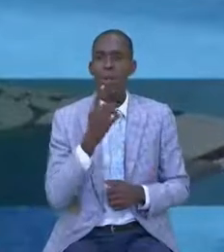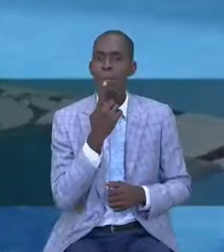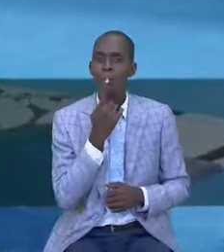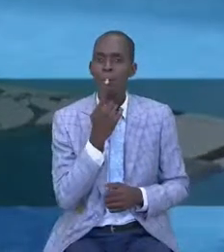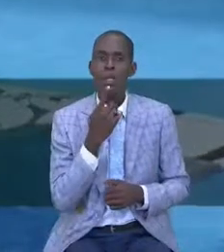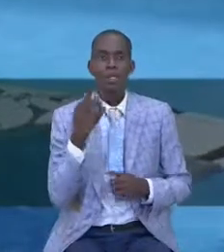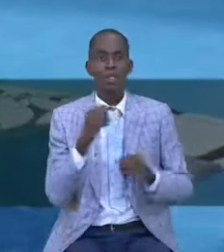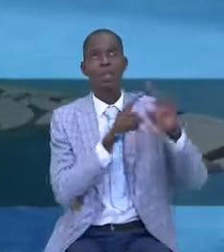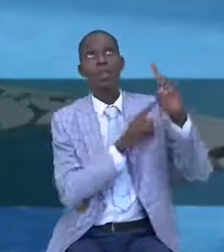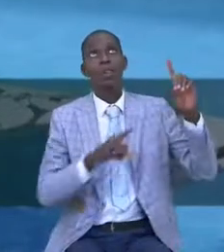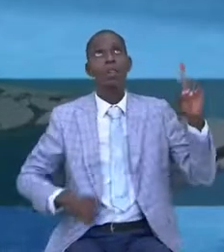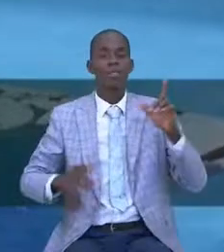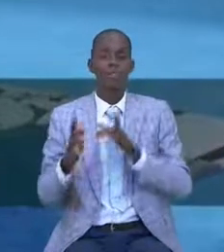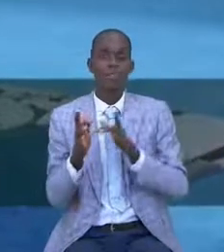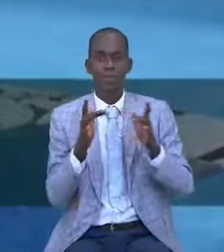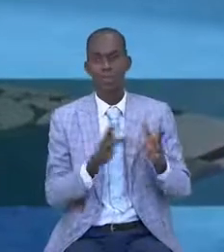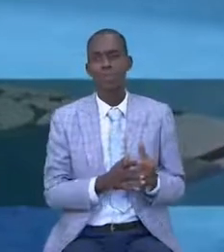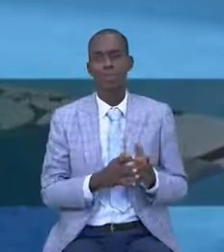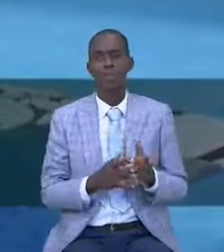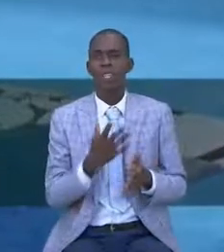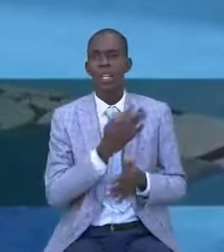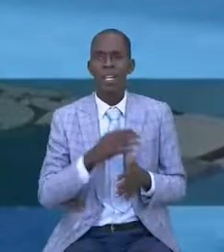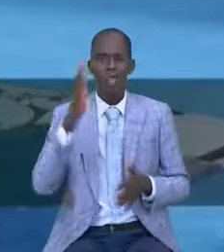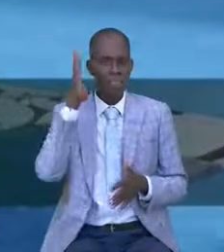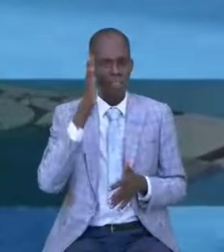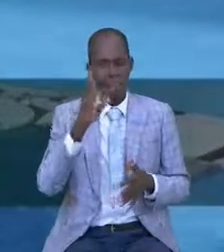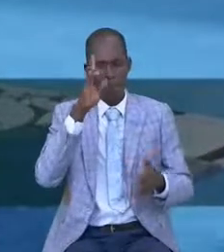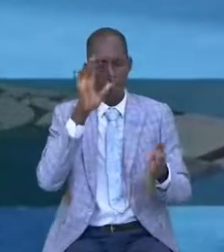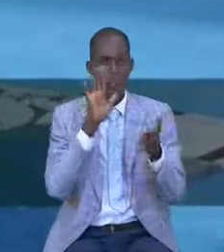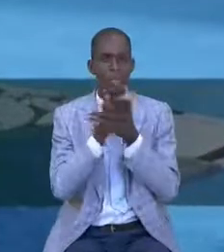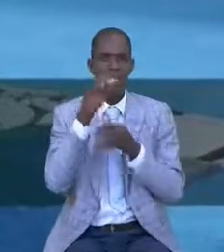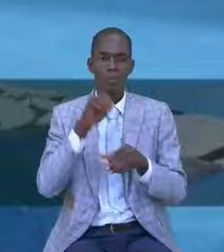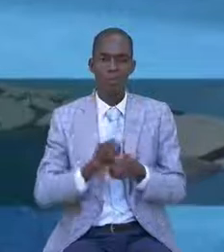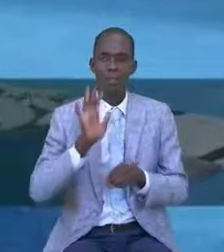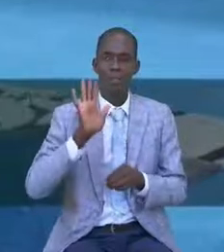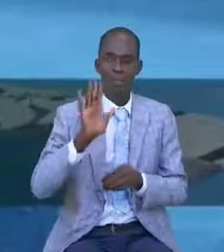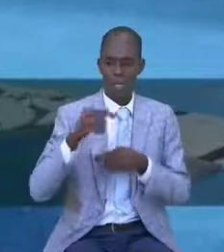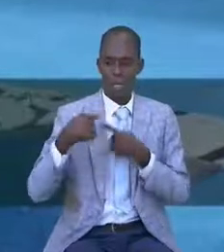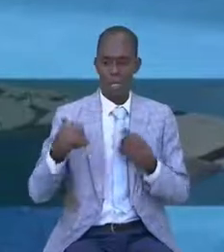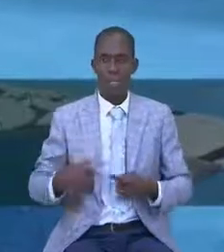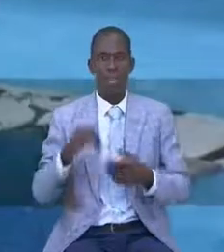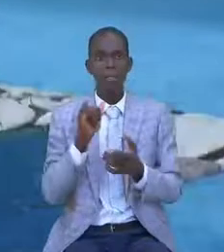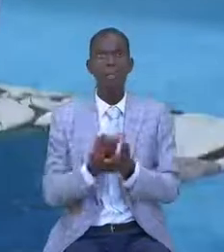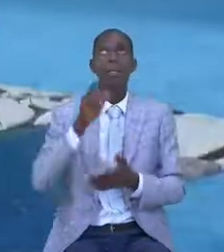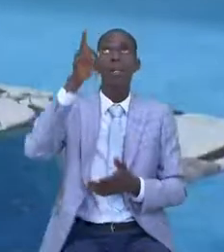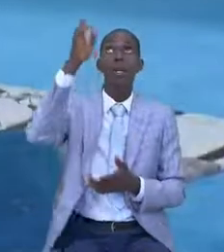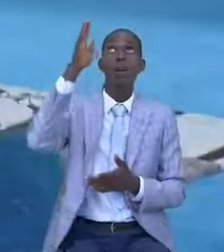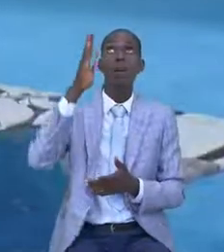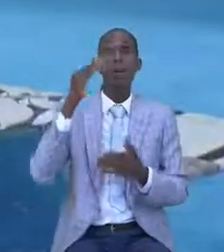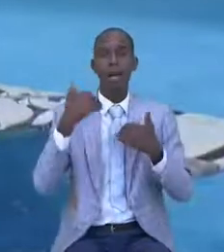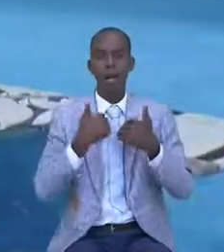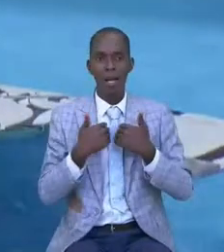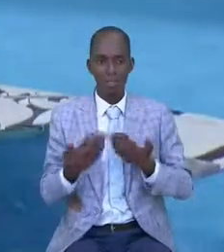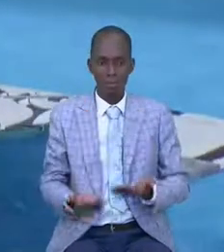Si tu confesses de ta bouche le Seigneur Jésus, et si tu crois dans